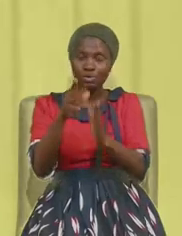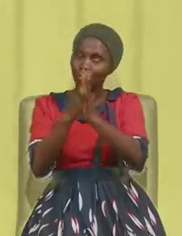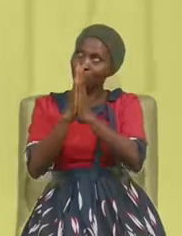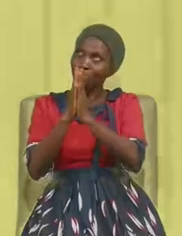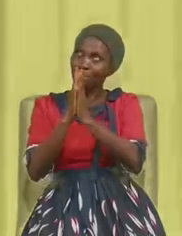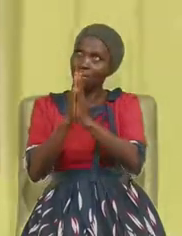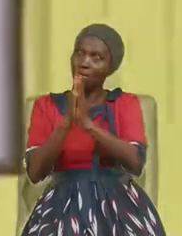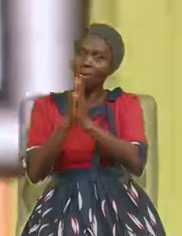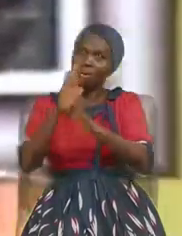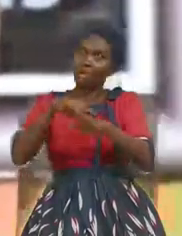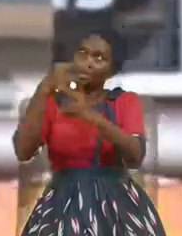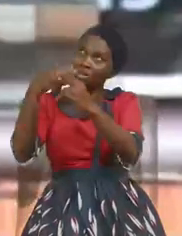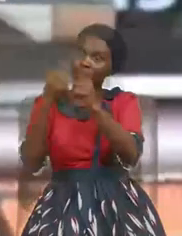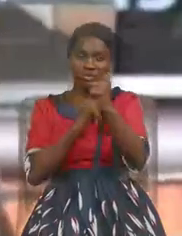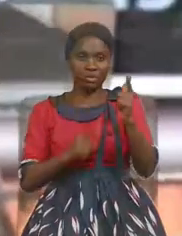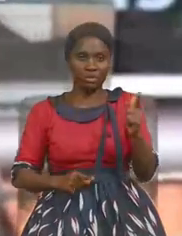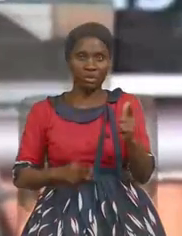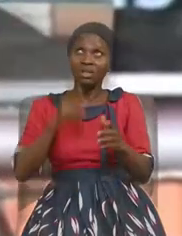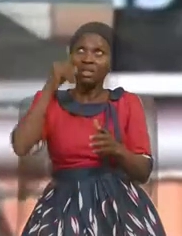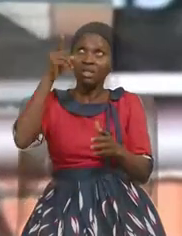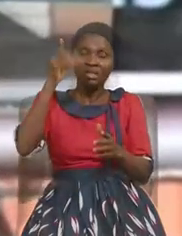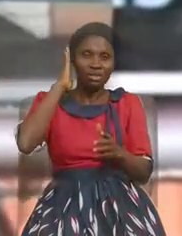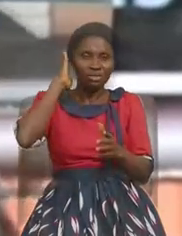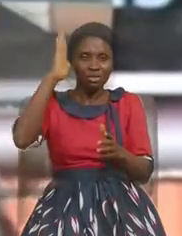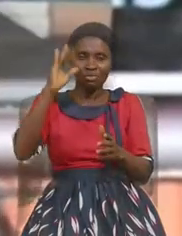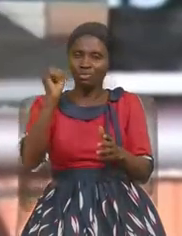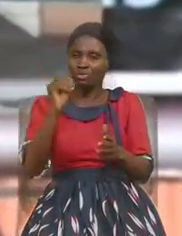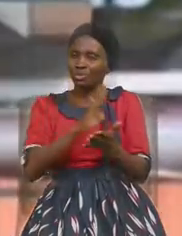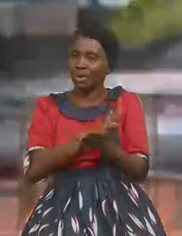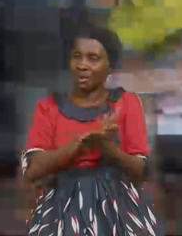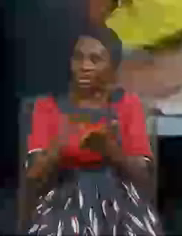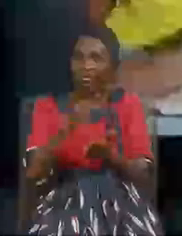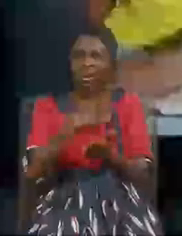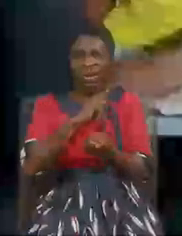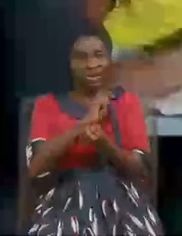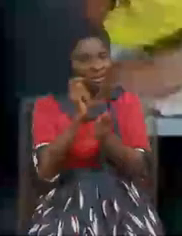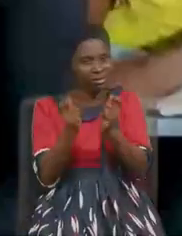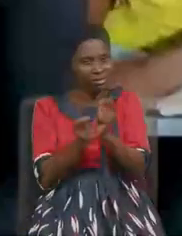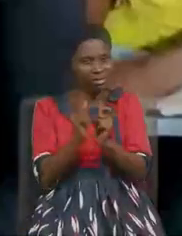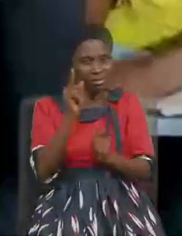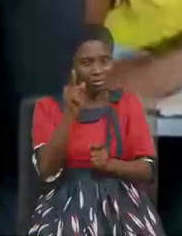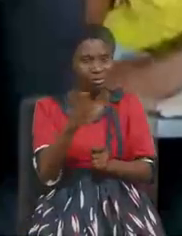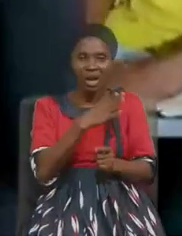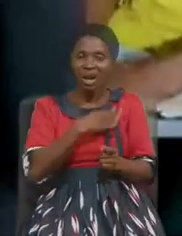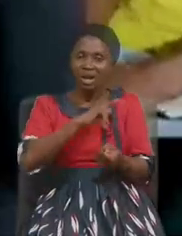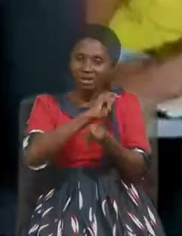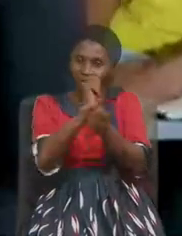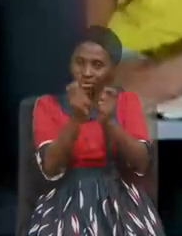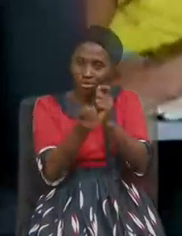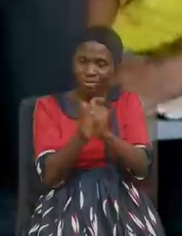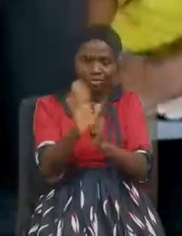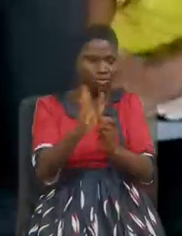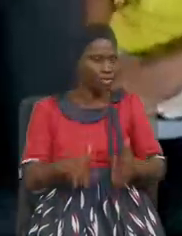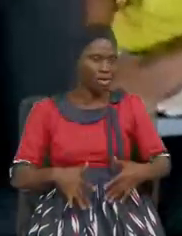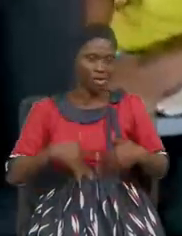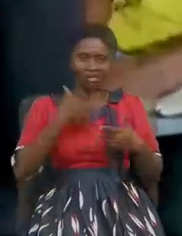Seigneur, il va tellement te purifier, il va tellement te changer, il va tellement changer ta vie. Il dit,